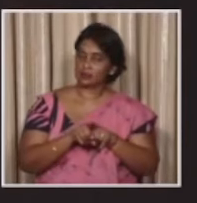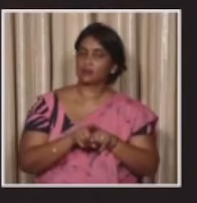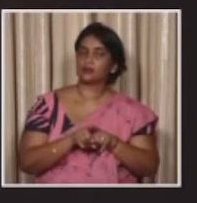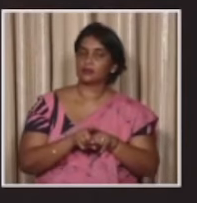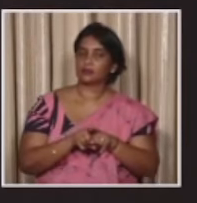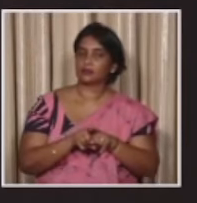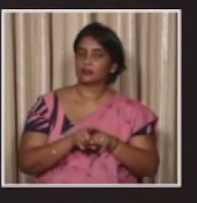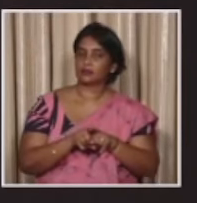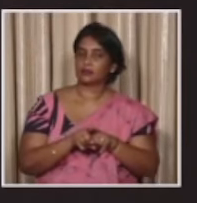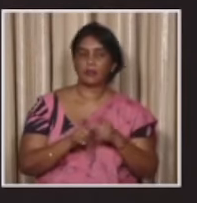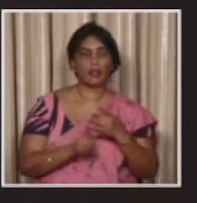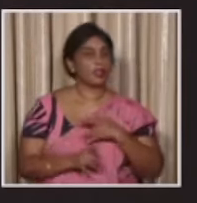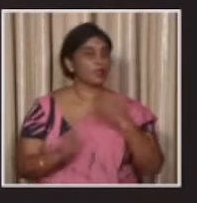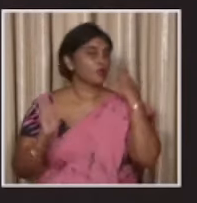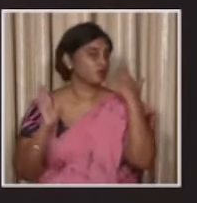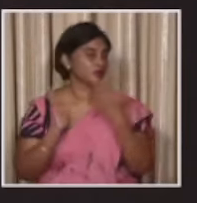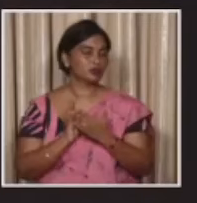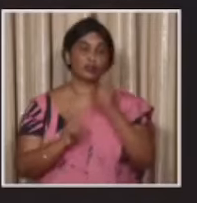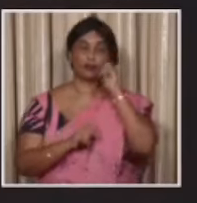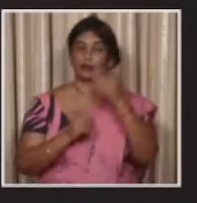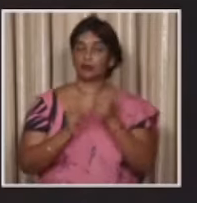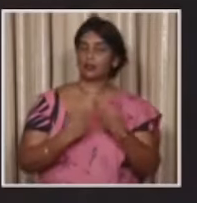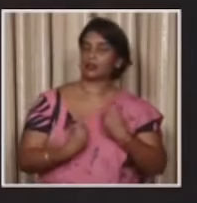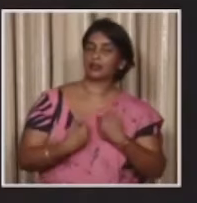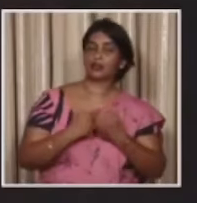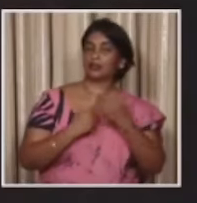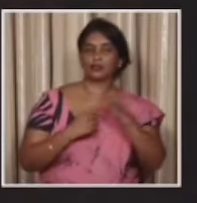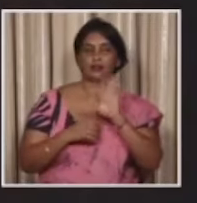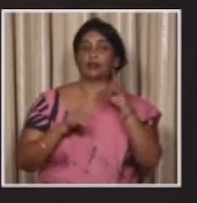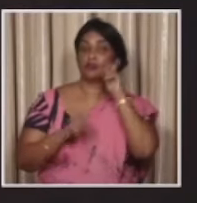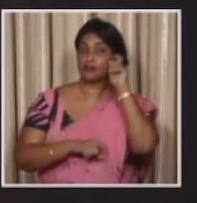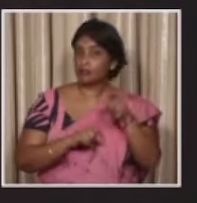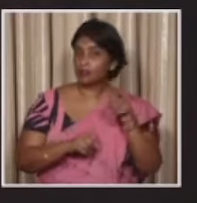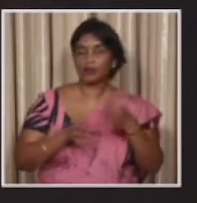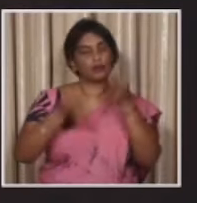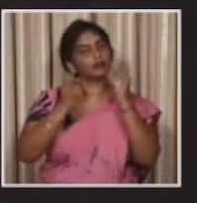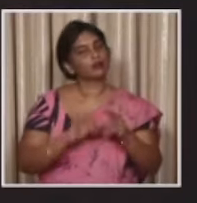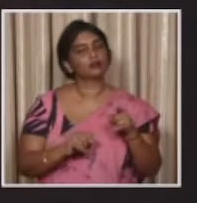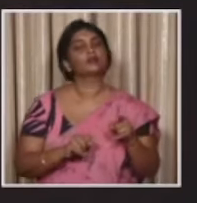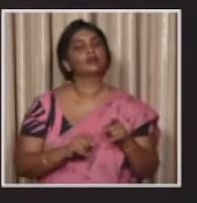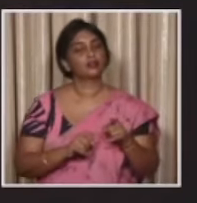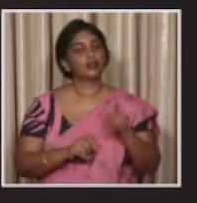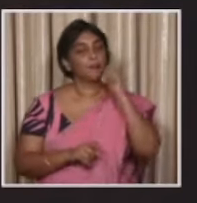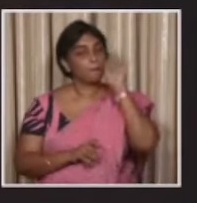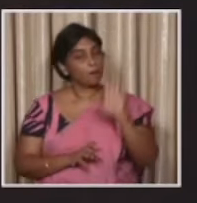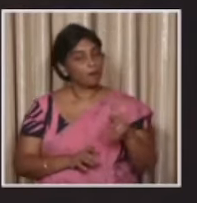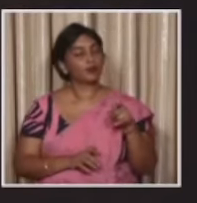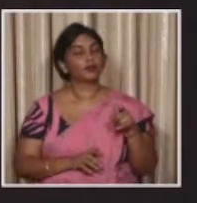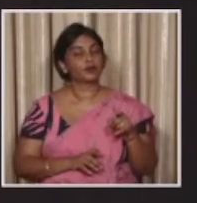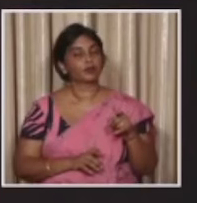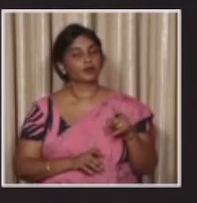නික හැංගීම් බරව එවන් නැත්නම් ජනතාව පිනවන ඒවට වැඩිය ජනතාවට නිවැරදිව ජනතාවගේ